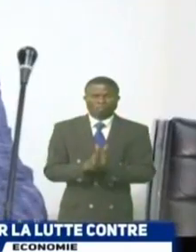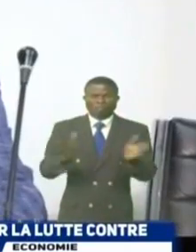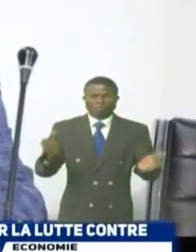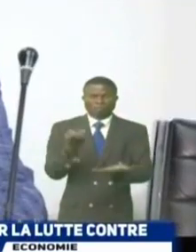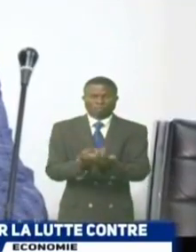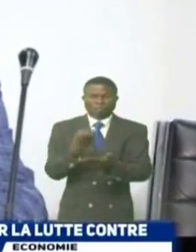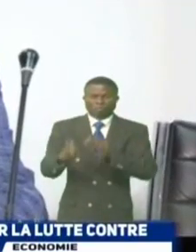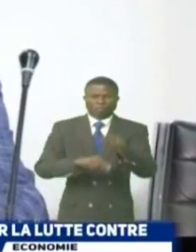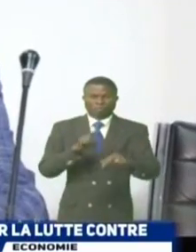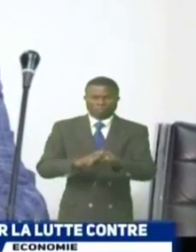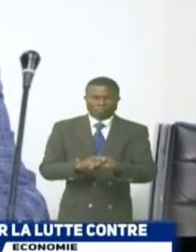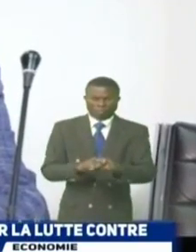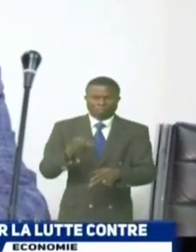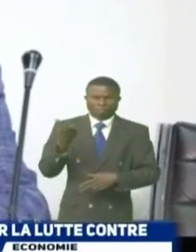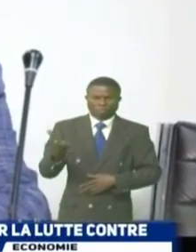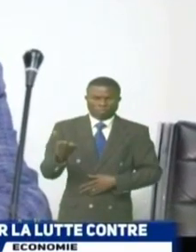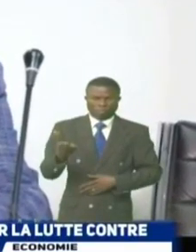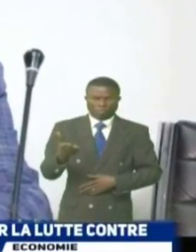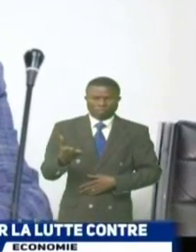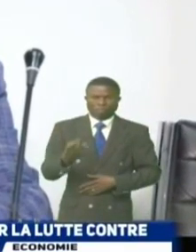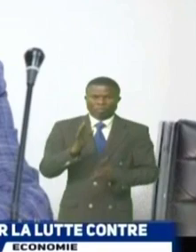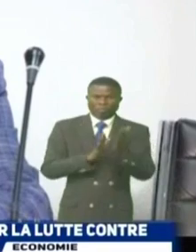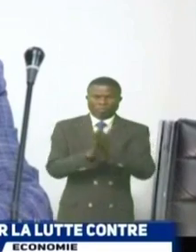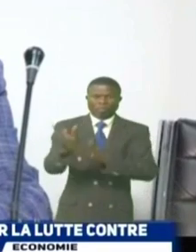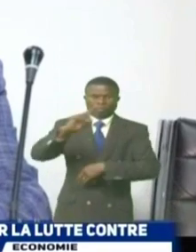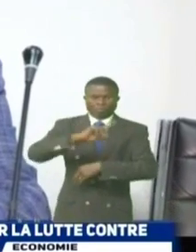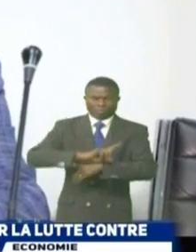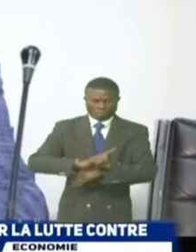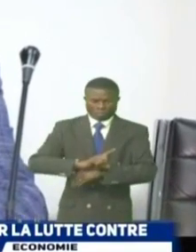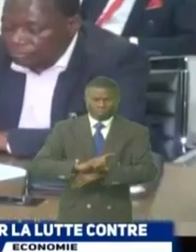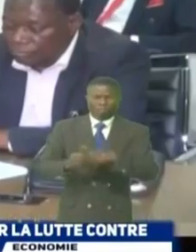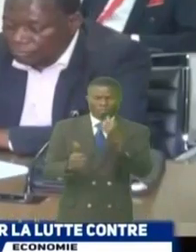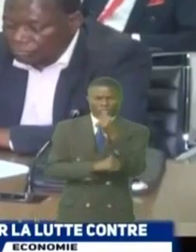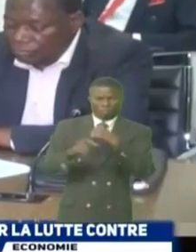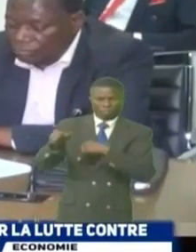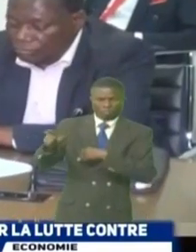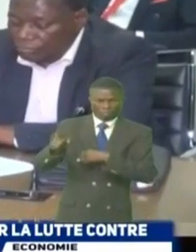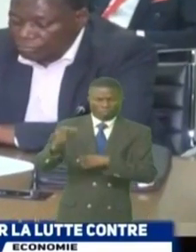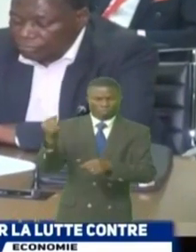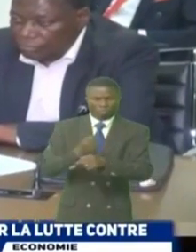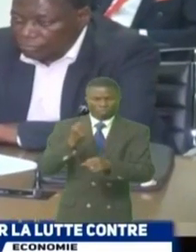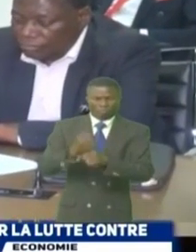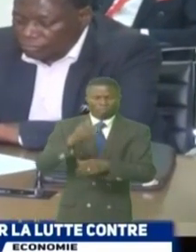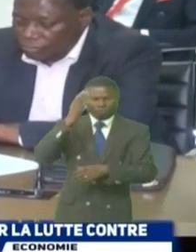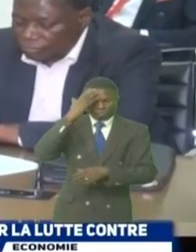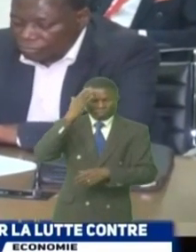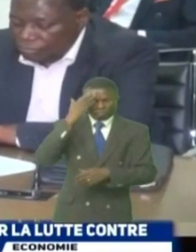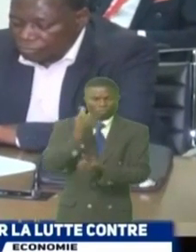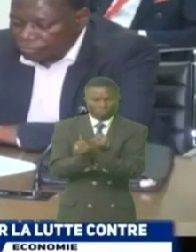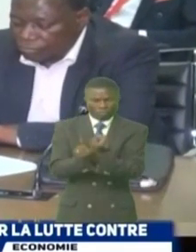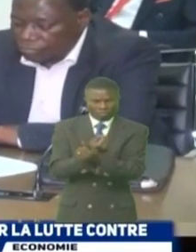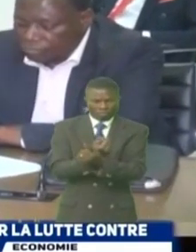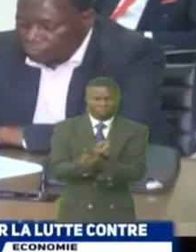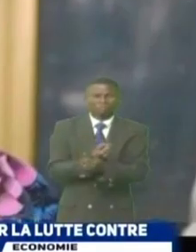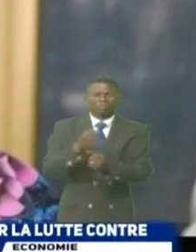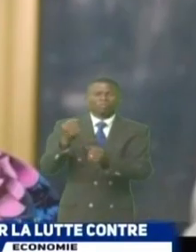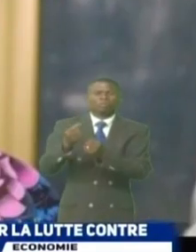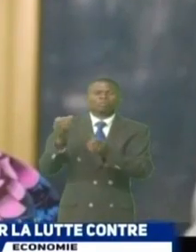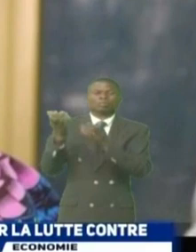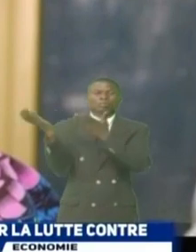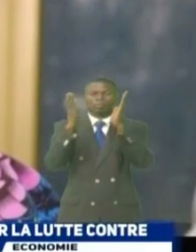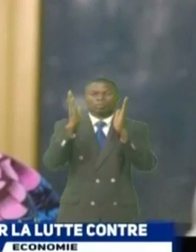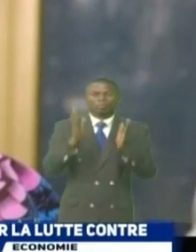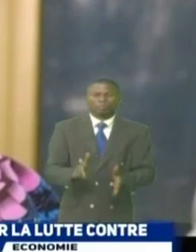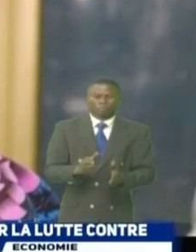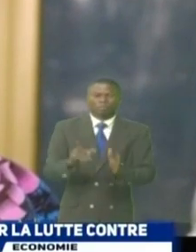l'économie nationale, Célestin Twité. Durant 15 jours, ces missionnaires ont pour tâche de s'assurer du respect par les opérateurs économiques de